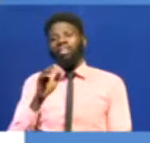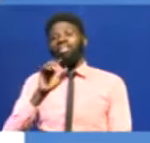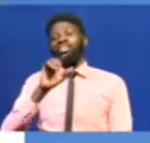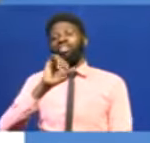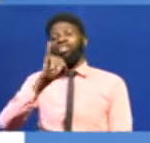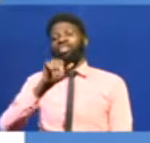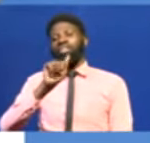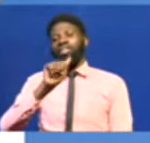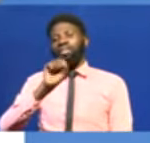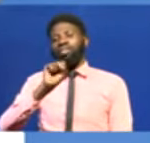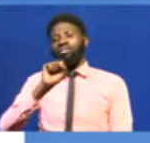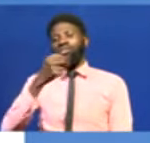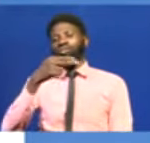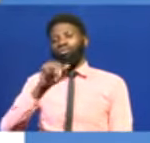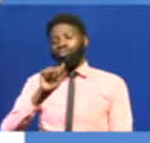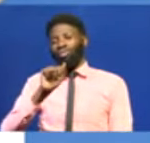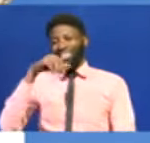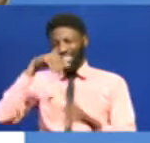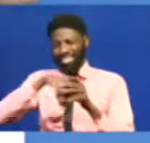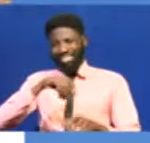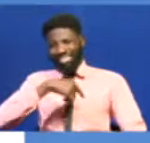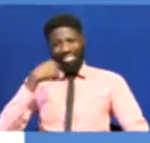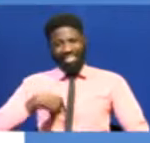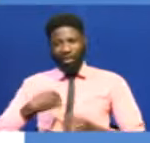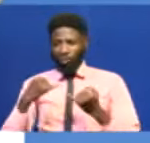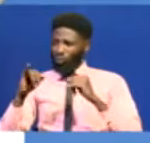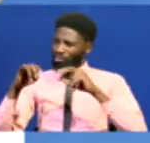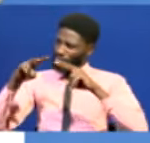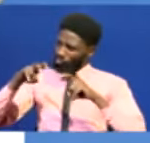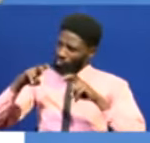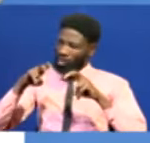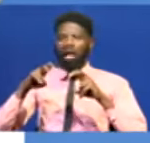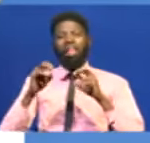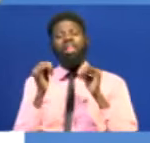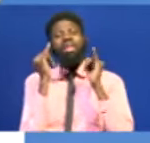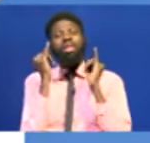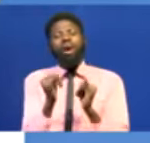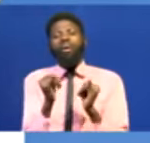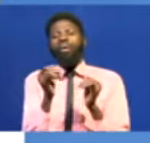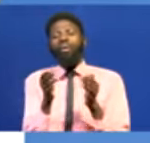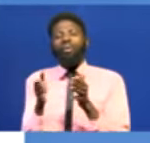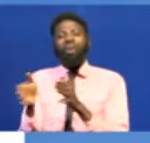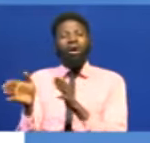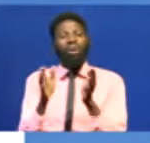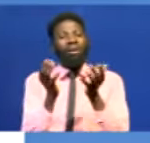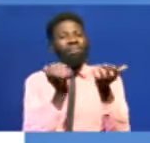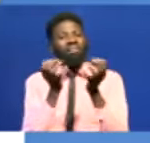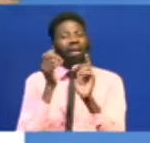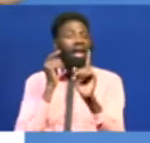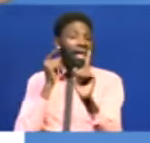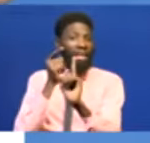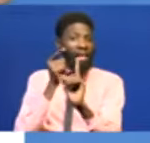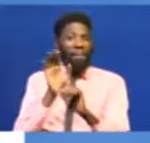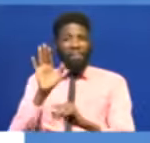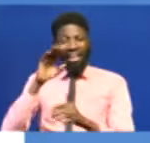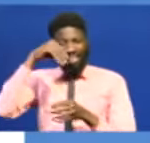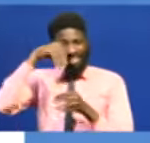China, inachunguza miundo mipya ya biashara ili kupanua soko la